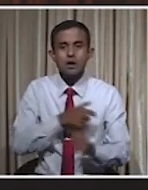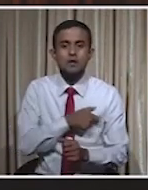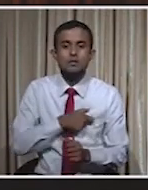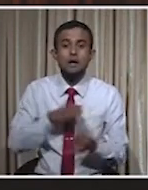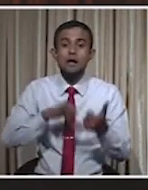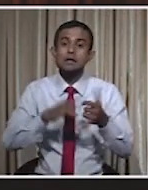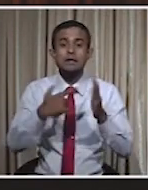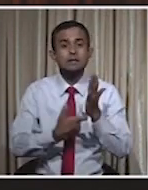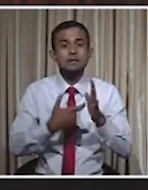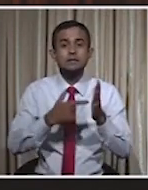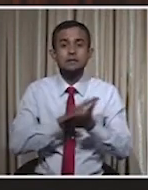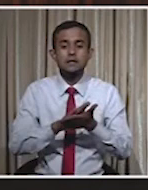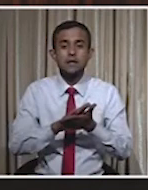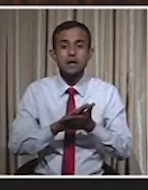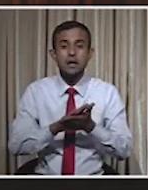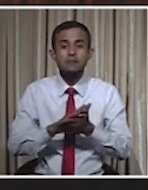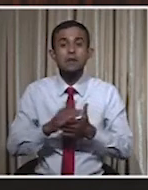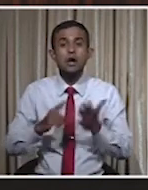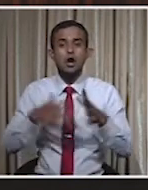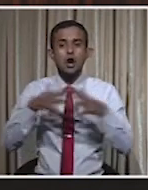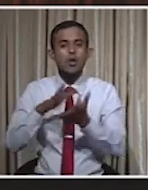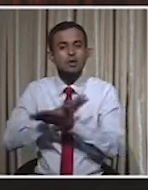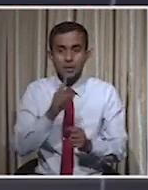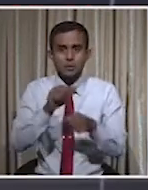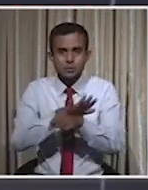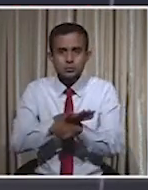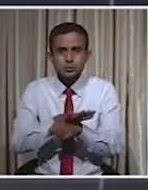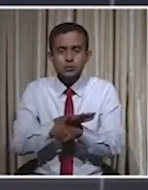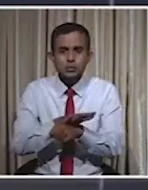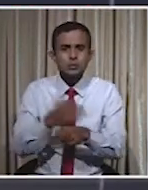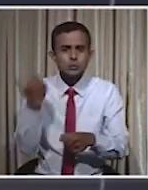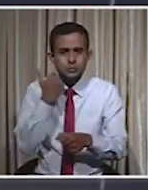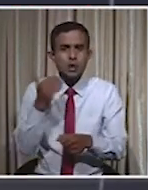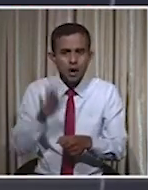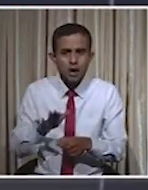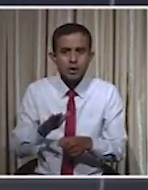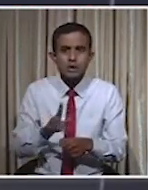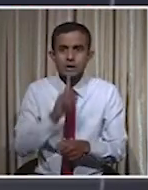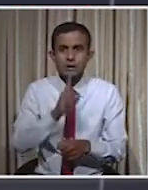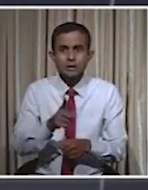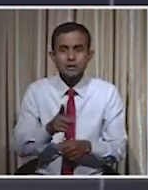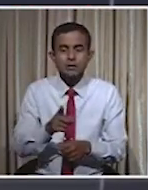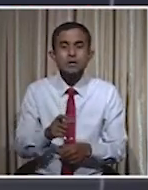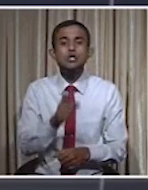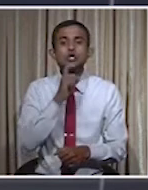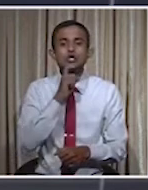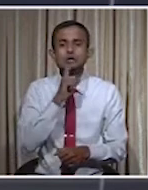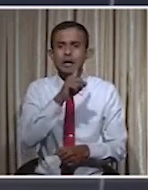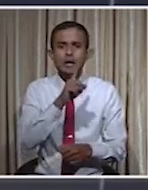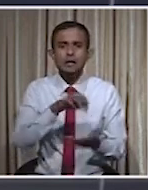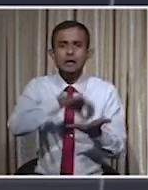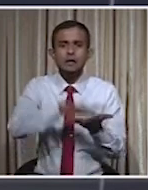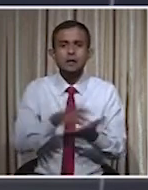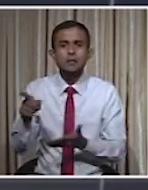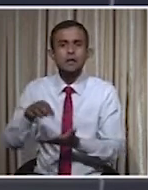සරත් වීරසේකර නීතිය සාමයේ ඇමතිතුමා කිව්වා මේ කොවිඩ් වසංගතයක් නිසා දුන්නු නියෝග කියලා. එතකොට අධිකරණයේ එක තීන්දුවක් දෙනවා මෙතුමා